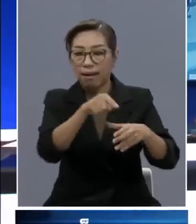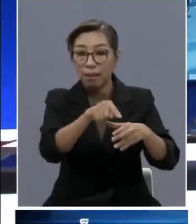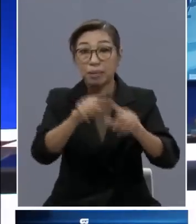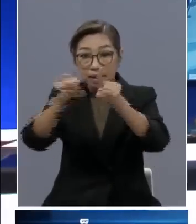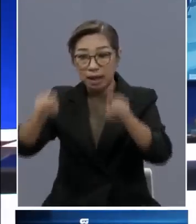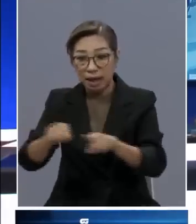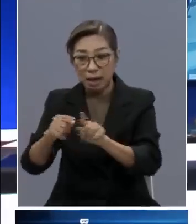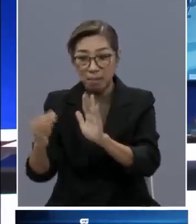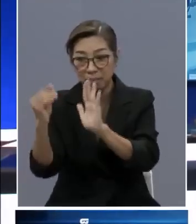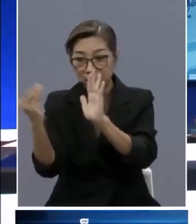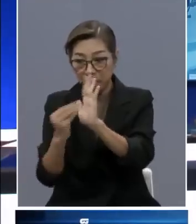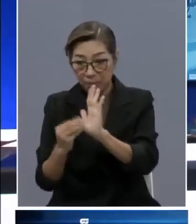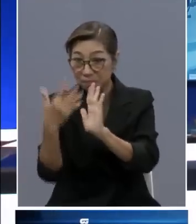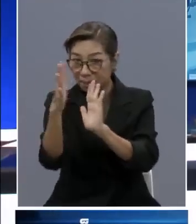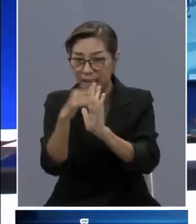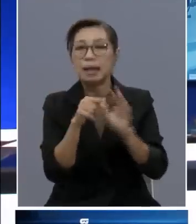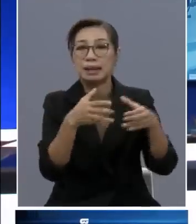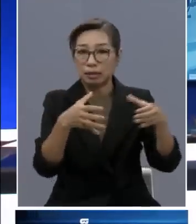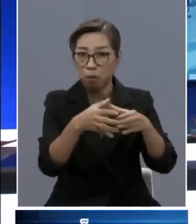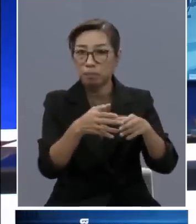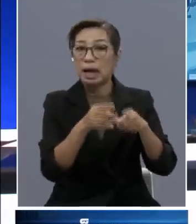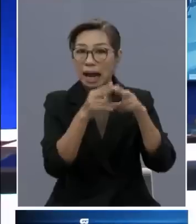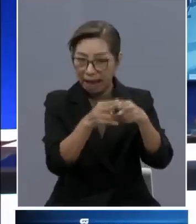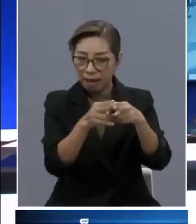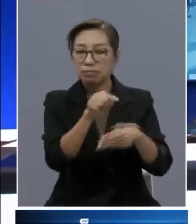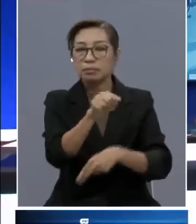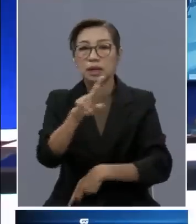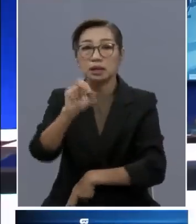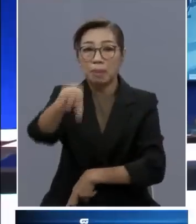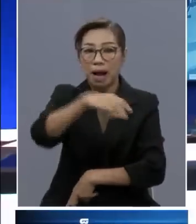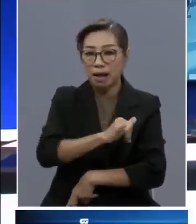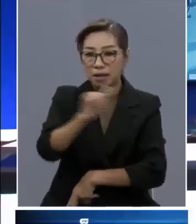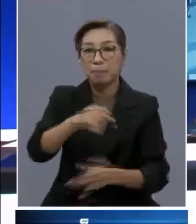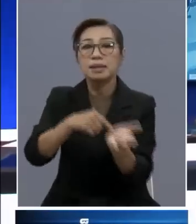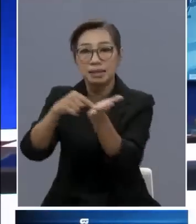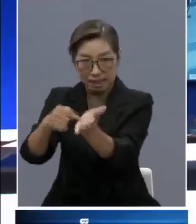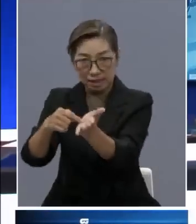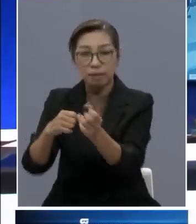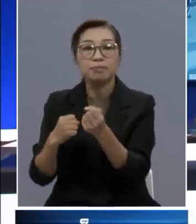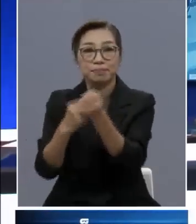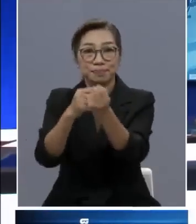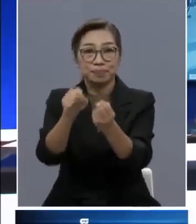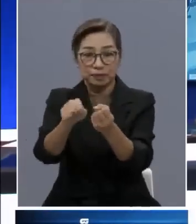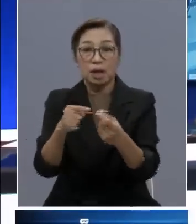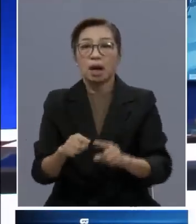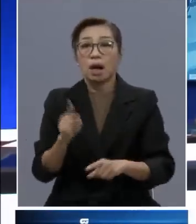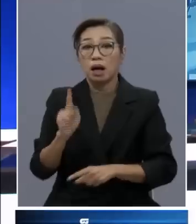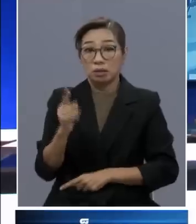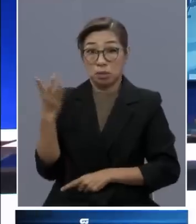ลไกของทางสภานะครับแล้วก็เมื่อวานนี้เหมือนเป็นกรอบกว้างๆอย่างที่บอกไปแล้วก็นัยยะที่เลือกวันแถลงเ